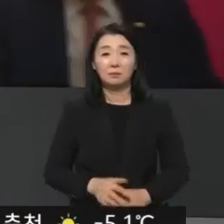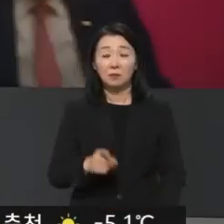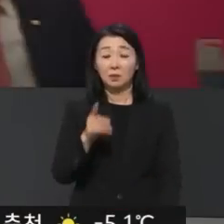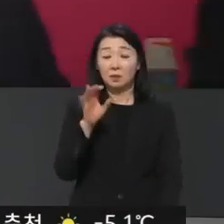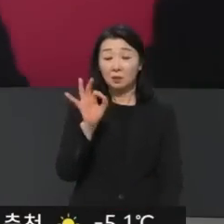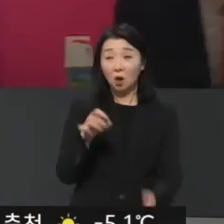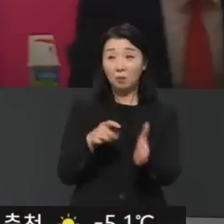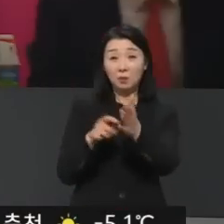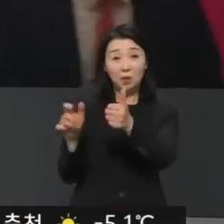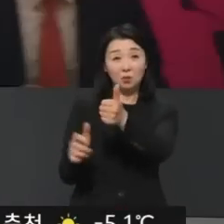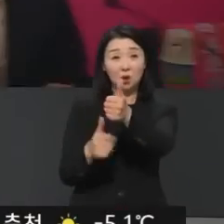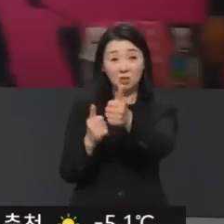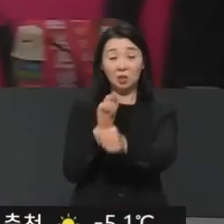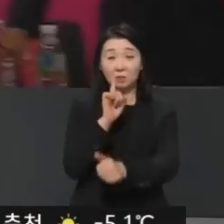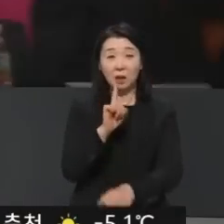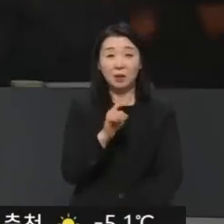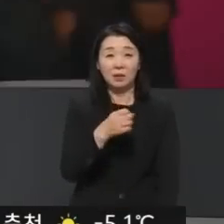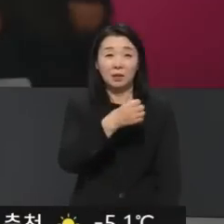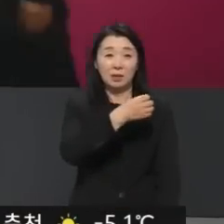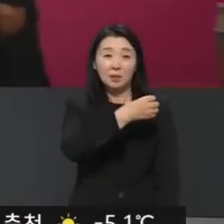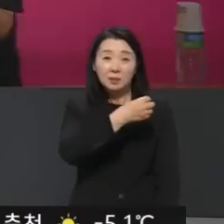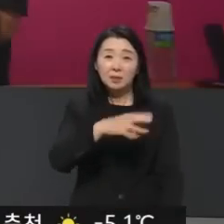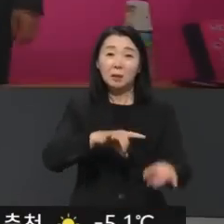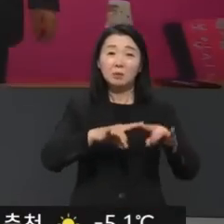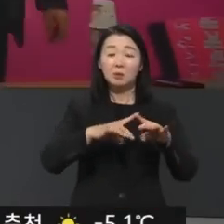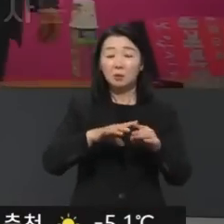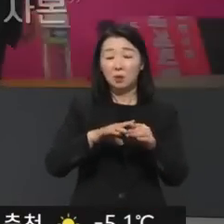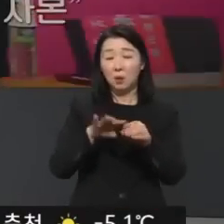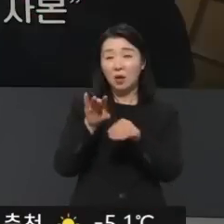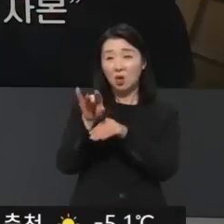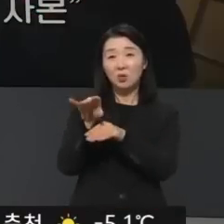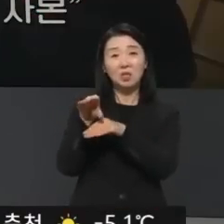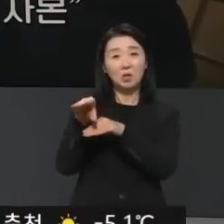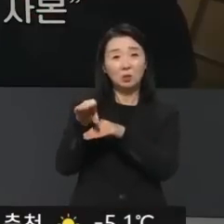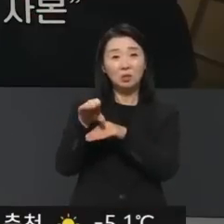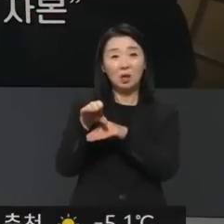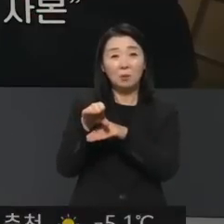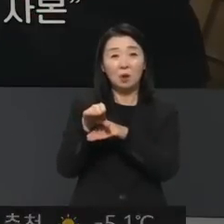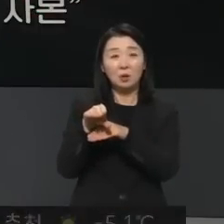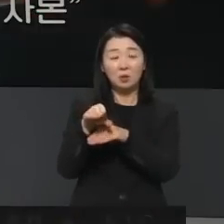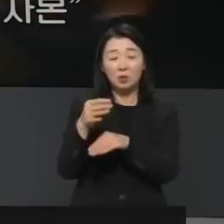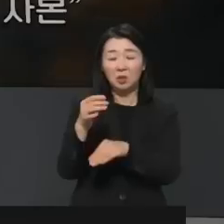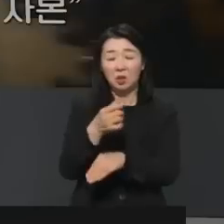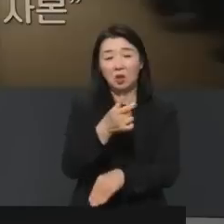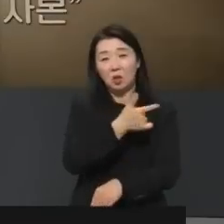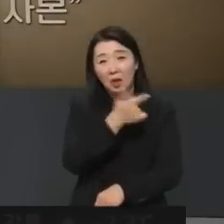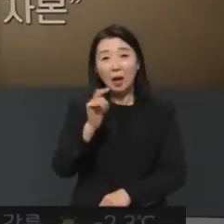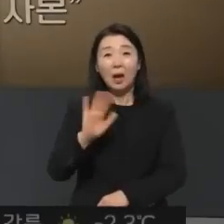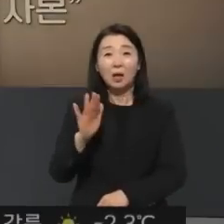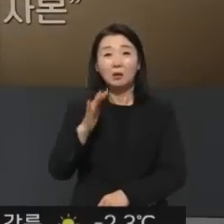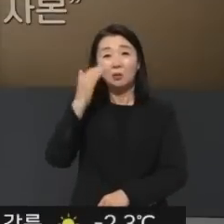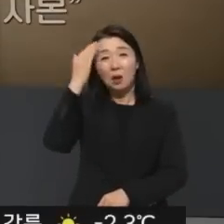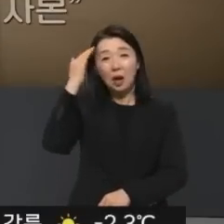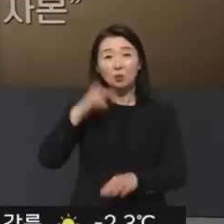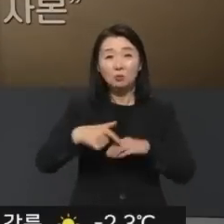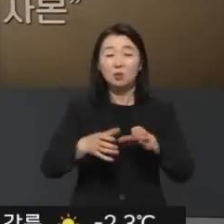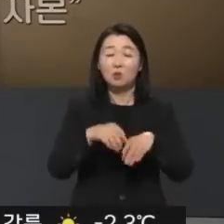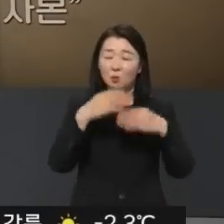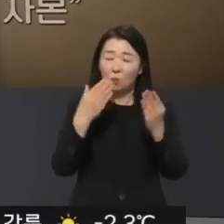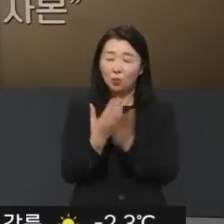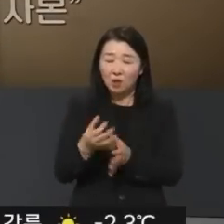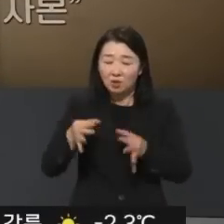정진석 비대위원장도 나섰습니다. 삼성전자와 현대차는 초자본이 아니라 우리 민족이 모든 역량을 쏟아부어